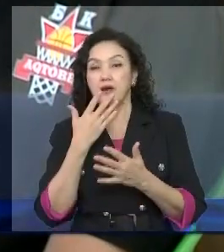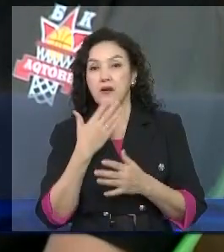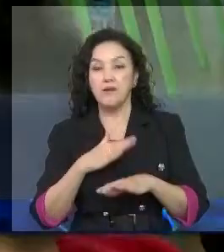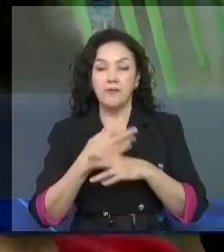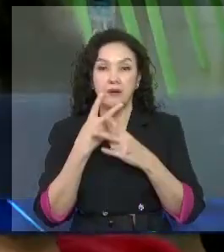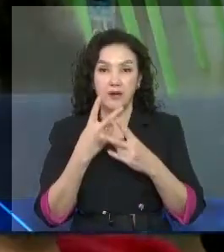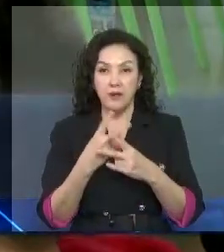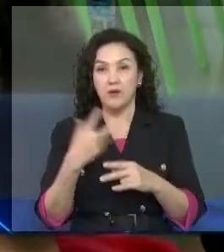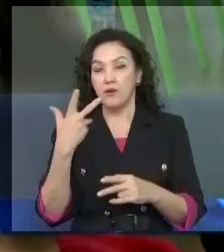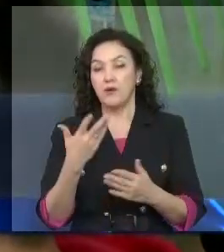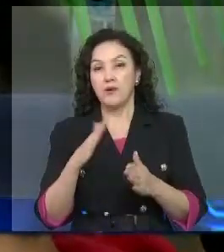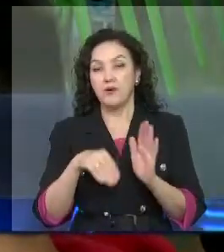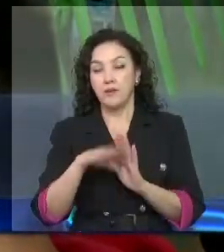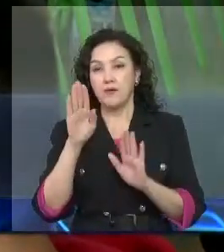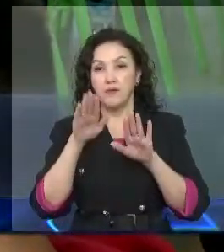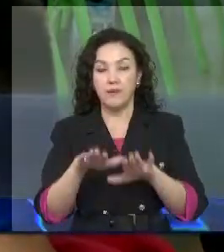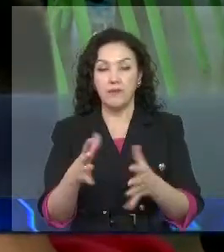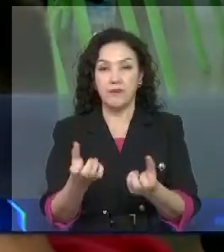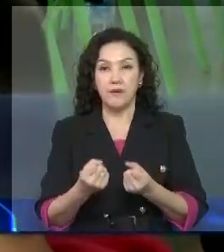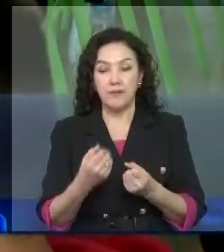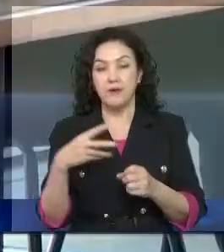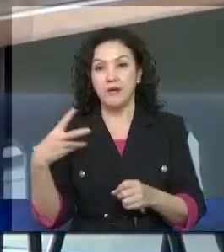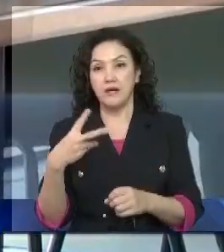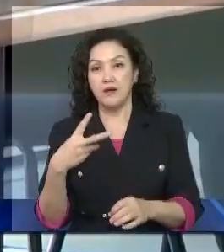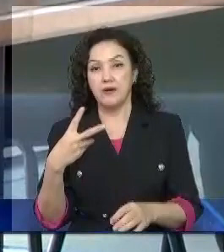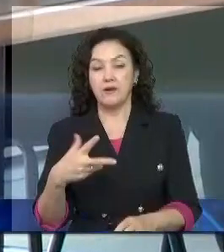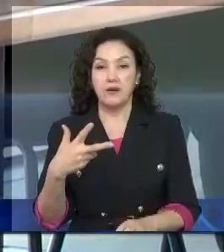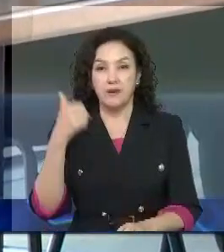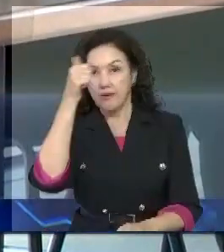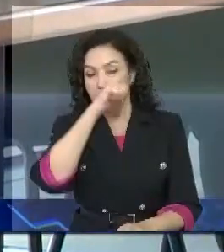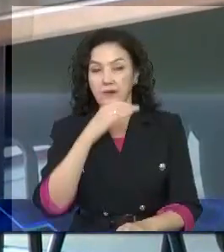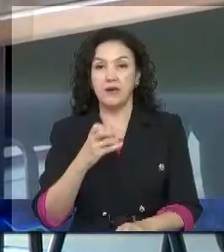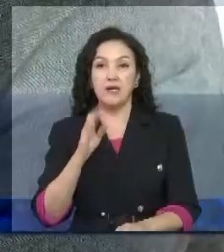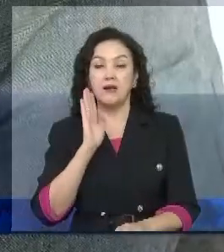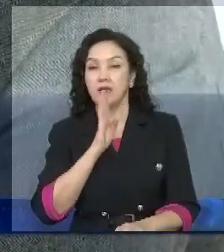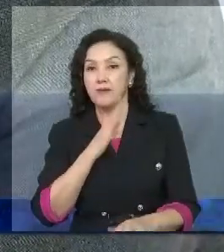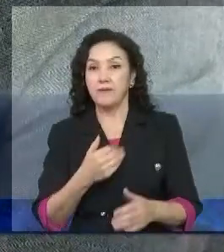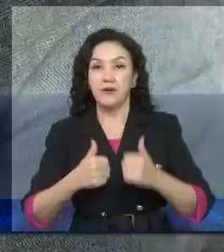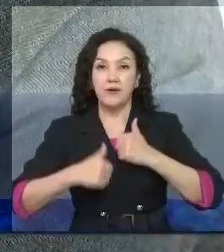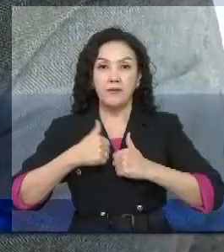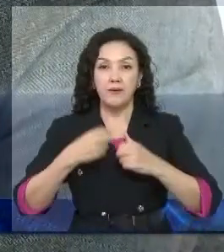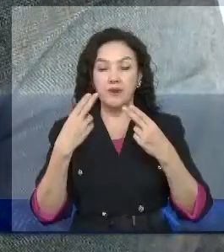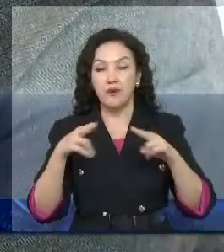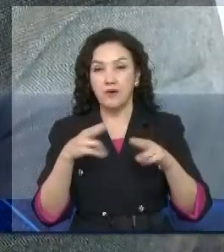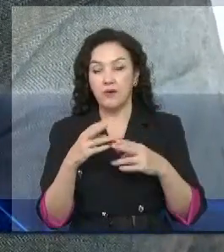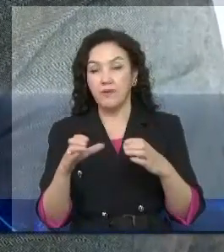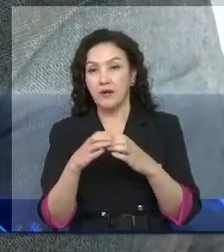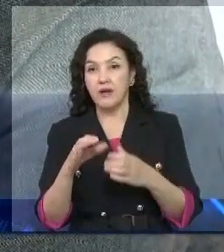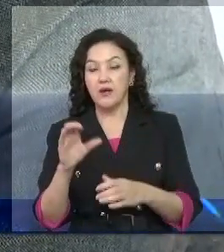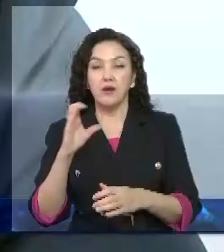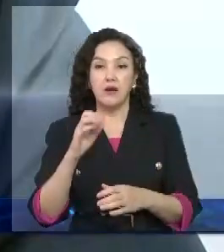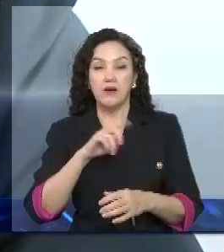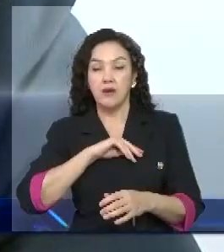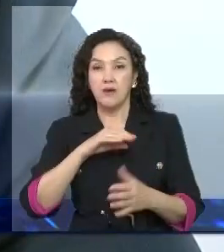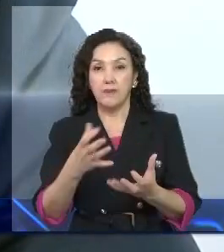көрсетті. Нәтижесінде 3-ші жүлделі орынға ие болды. 2022-23 жылдары әйелдер арасындағы сайыста клуб қола жүлдені қанжығалады.